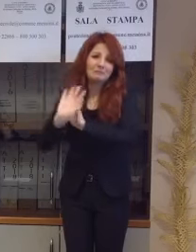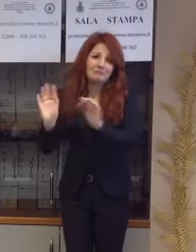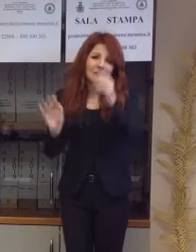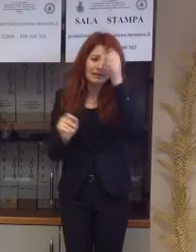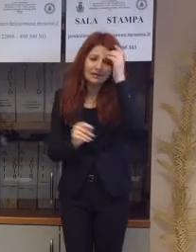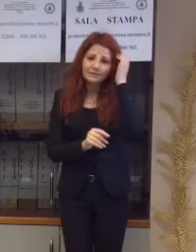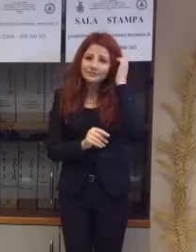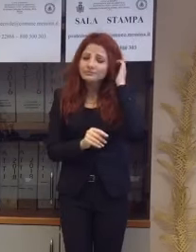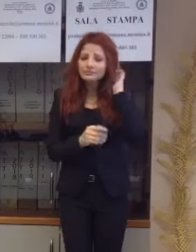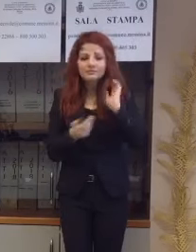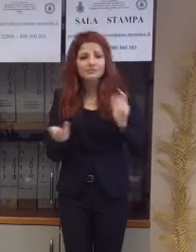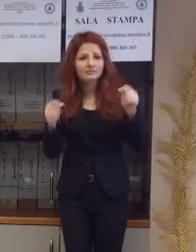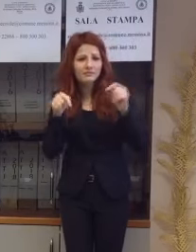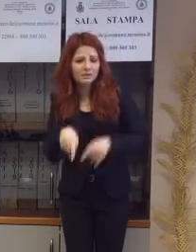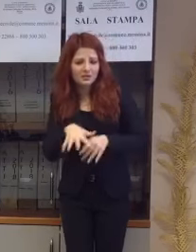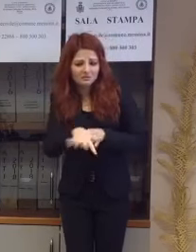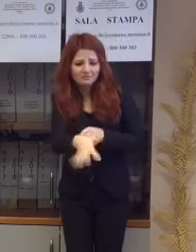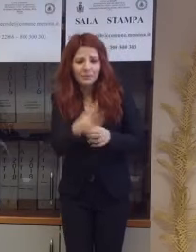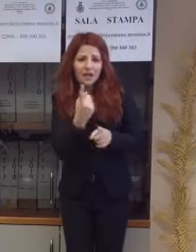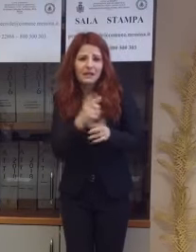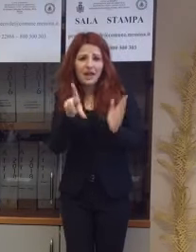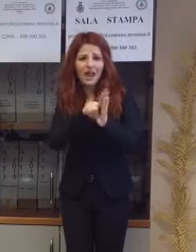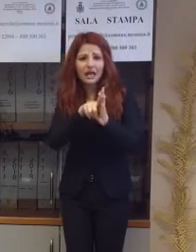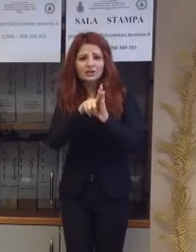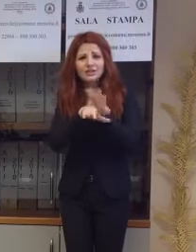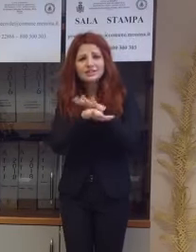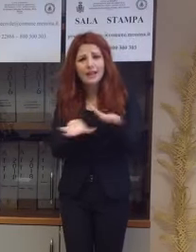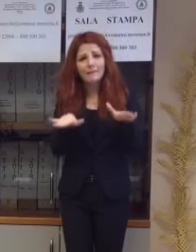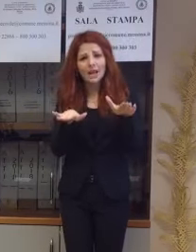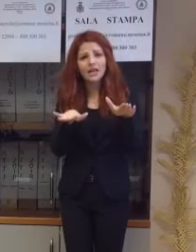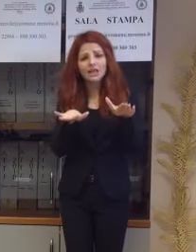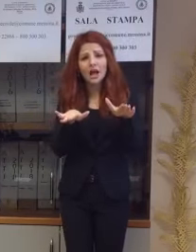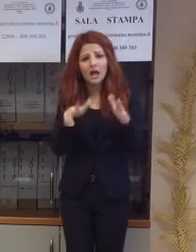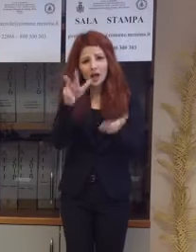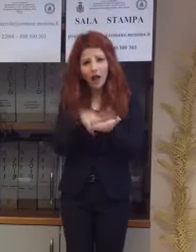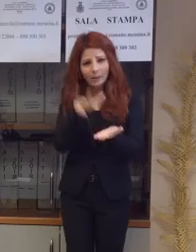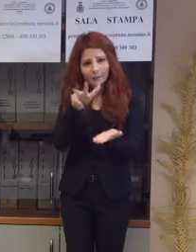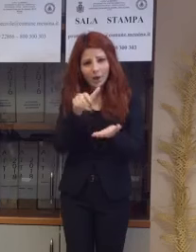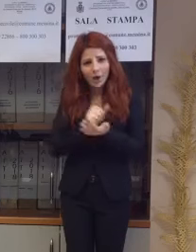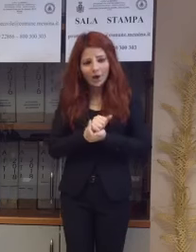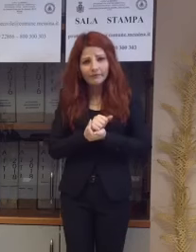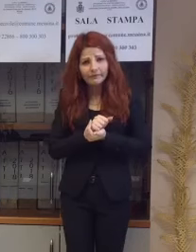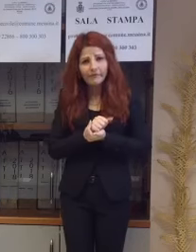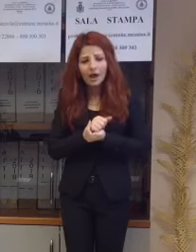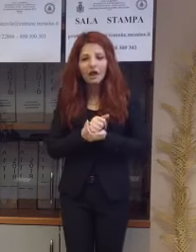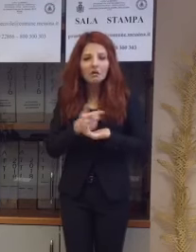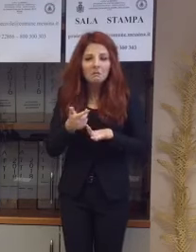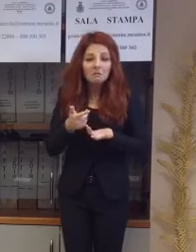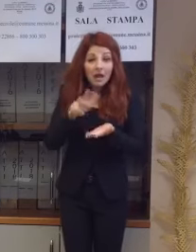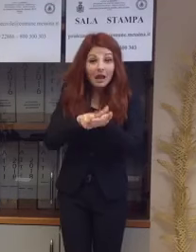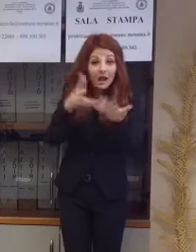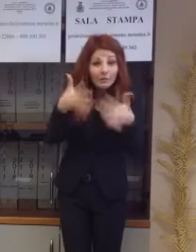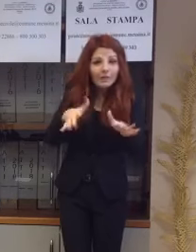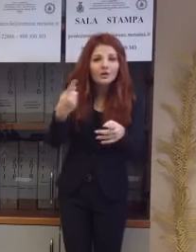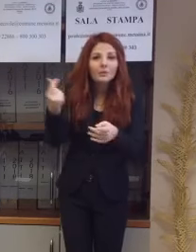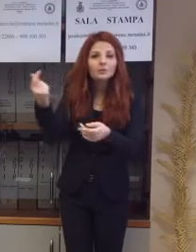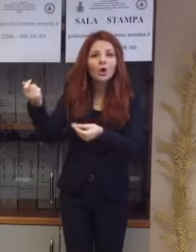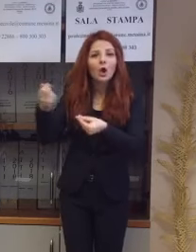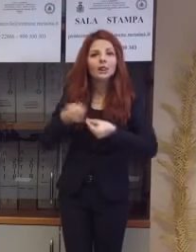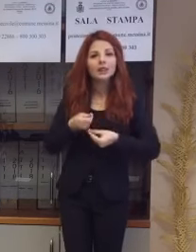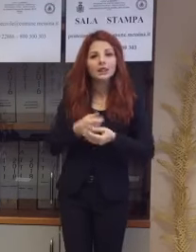approveranno ora la legge di stabilità e magari ci manderanno l'altro 70%. A proposito, io oggi ho dovuto pagare il